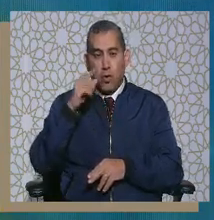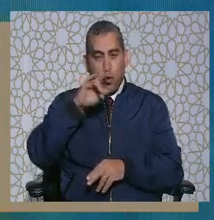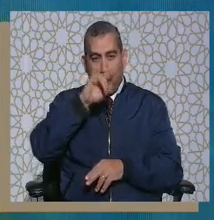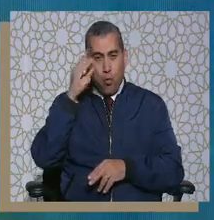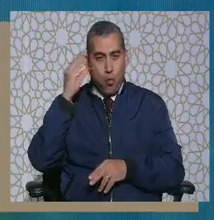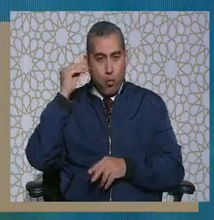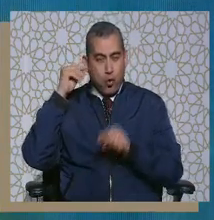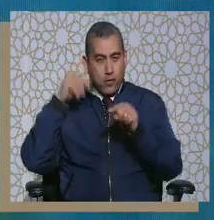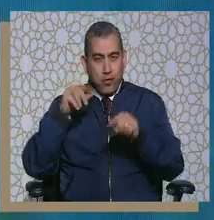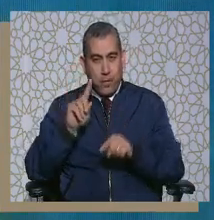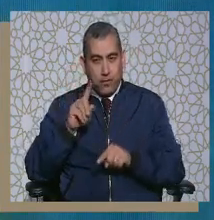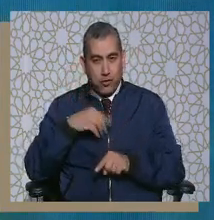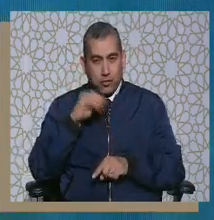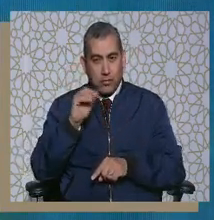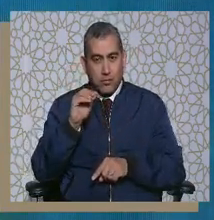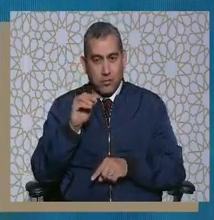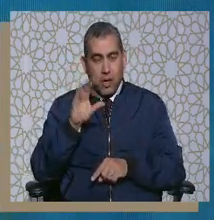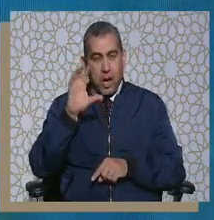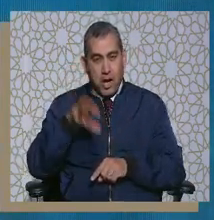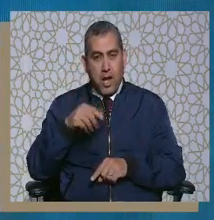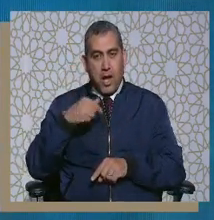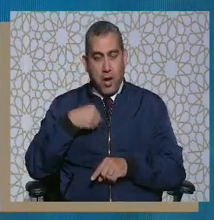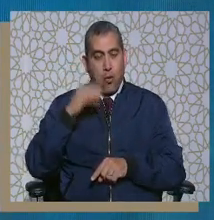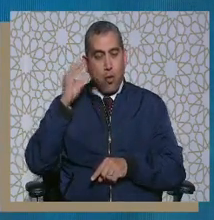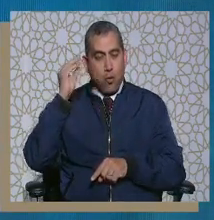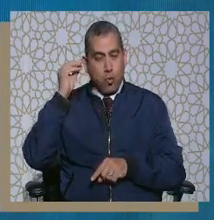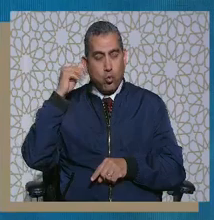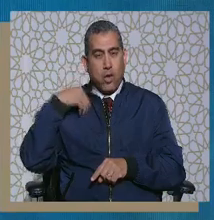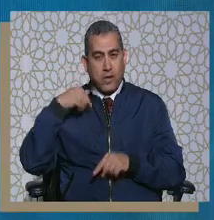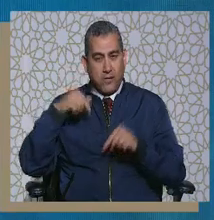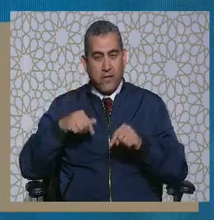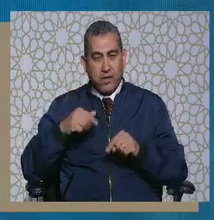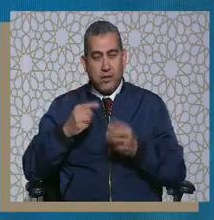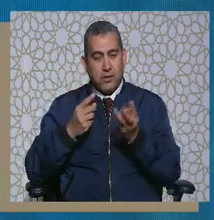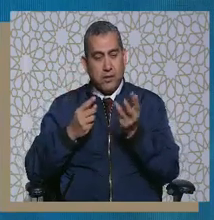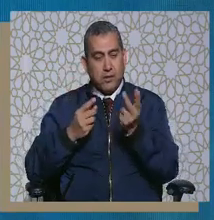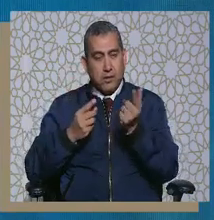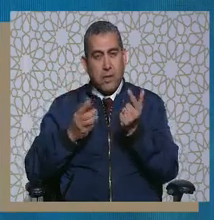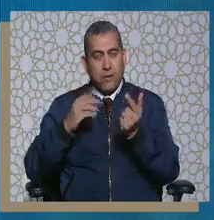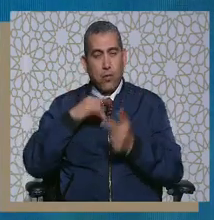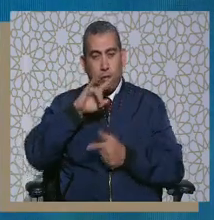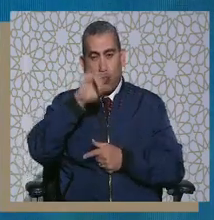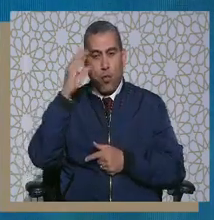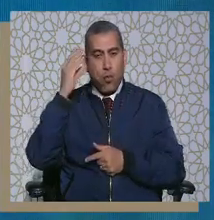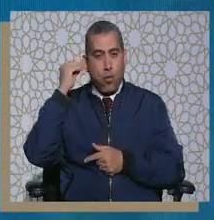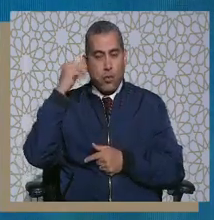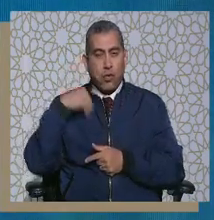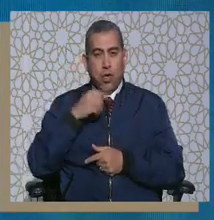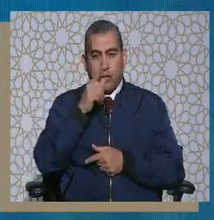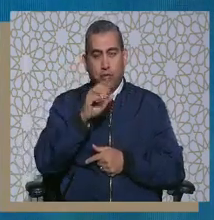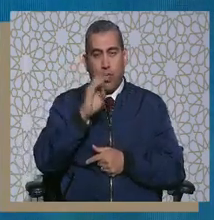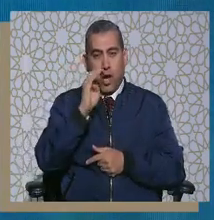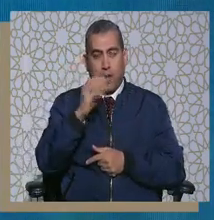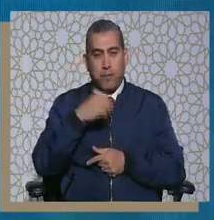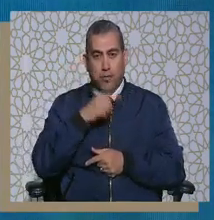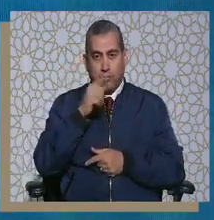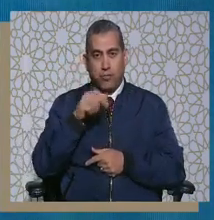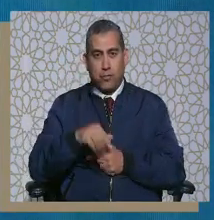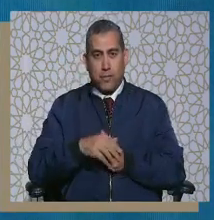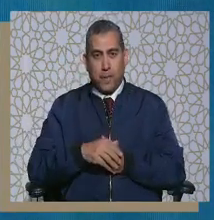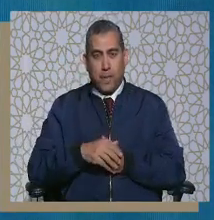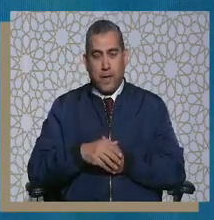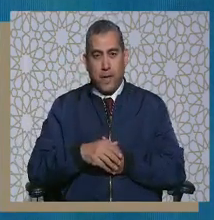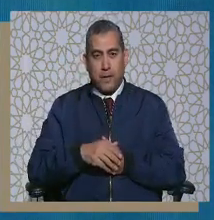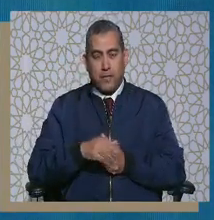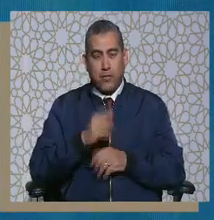لا حضرتك اه وانا عندي وسواس في كذا حاجه عندي وسواس خلاص انا اجاوب حضرتك يا استاذه د